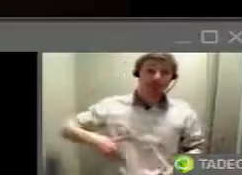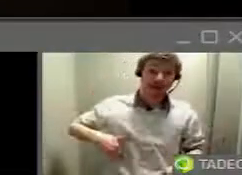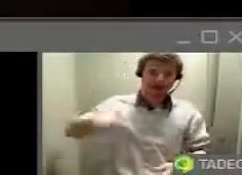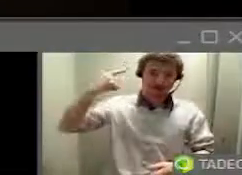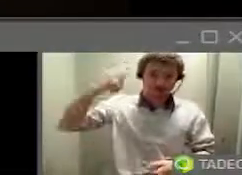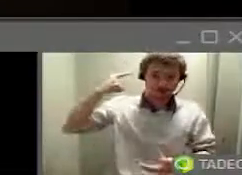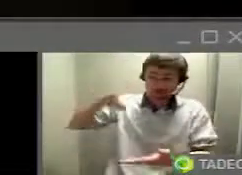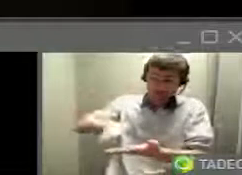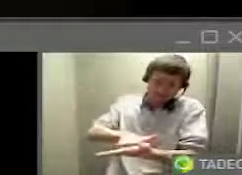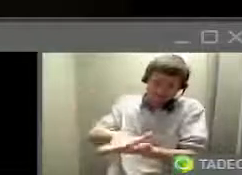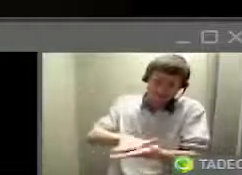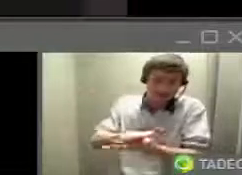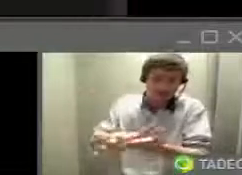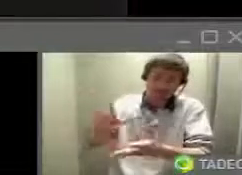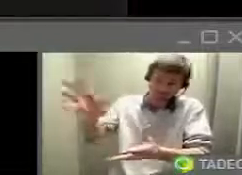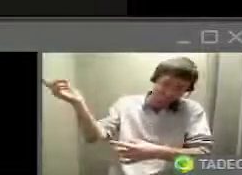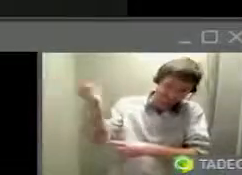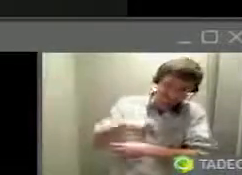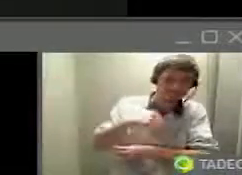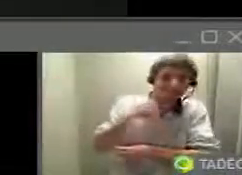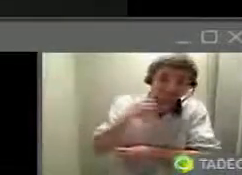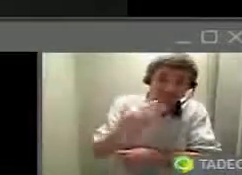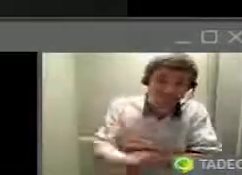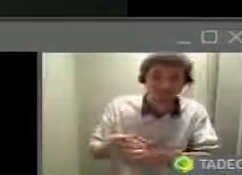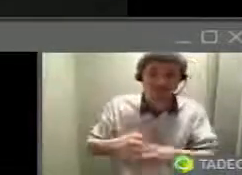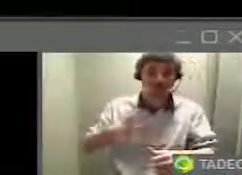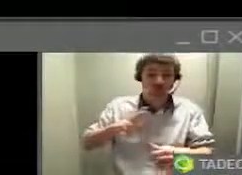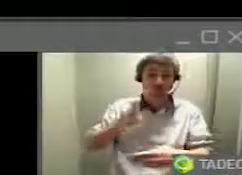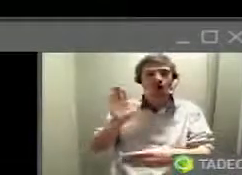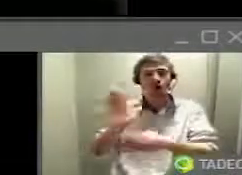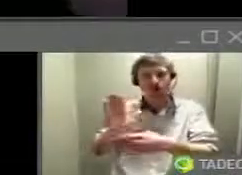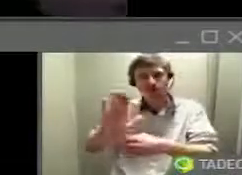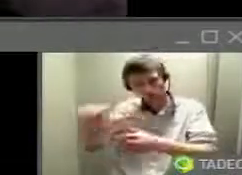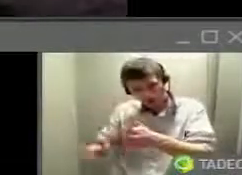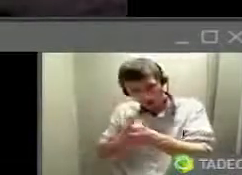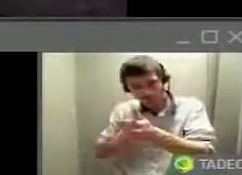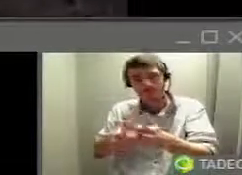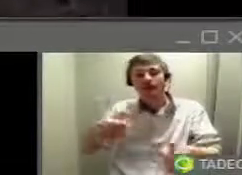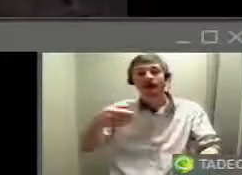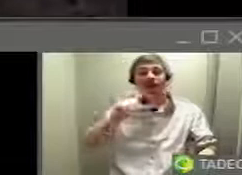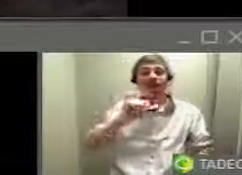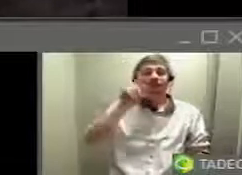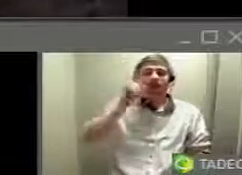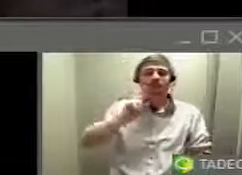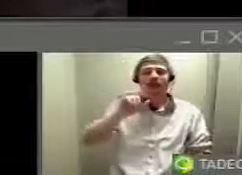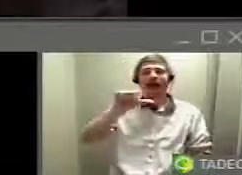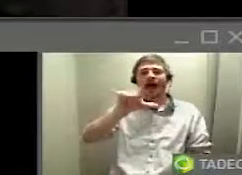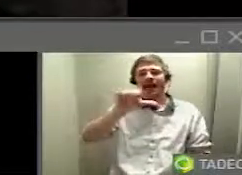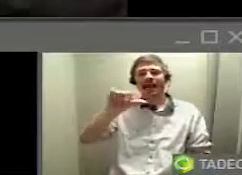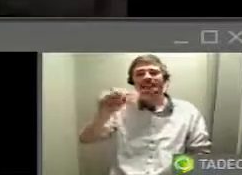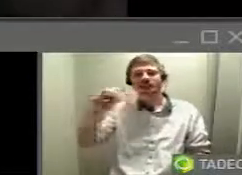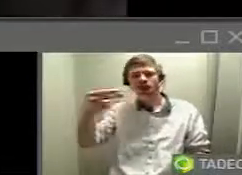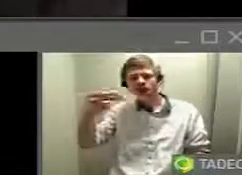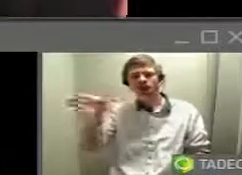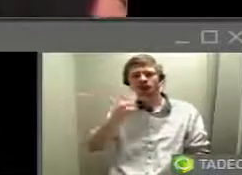nous, parmi nous ce soir, mais donc il a un représentant qui est Miss Alison Rose, qui représente